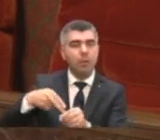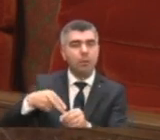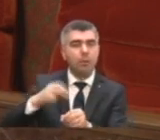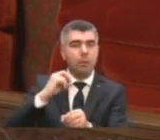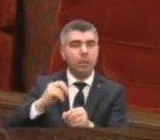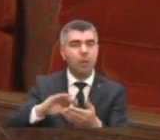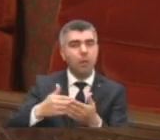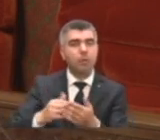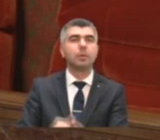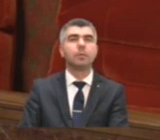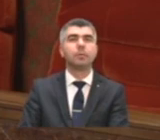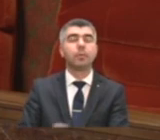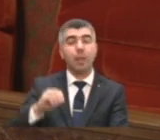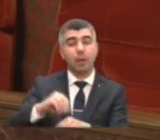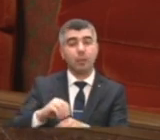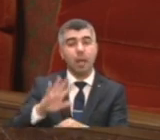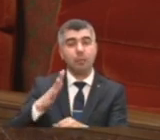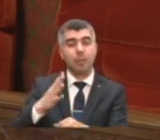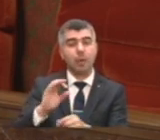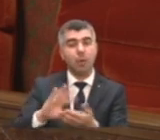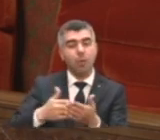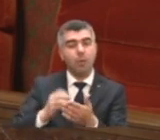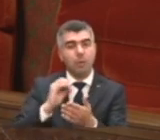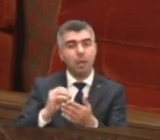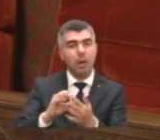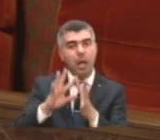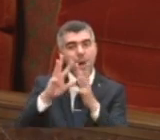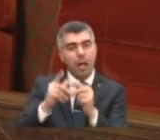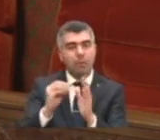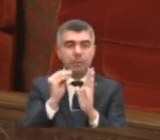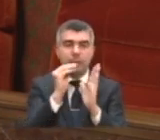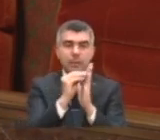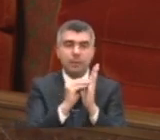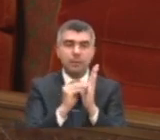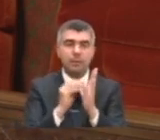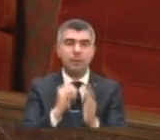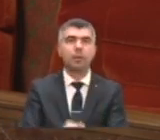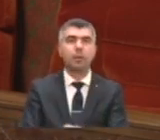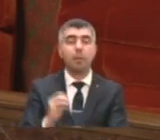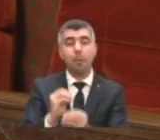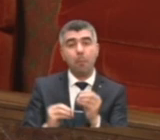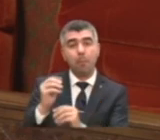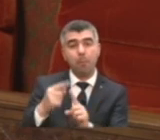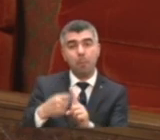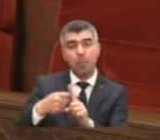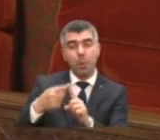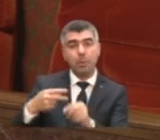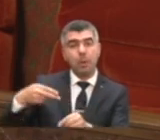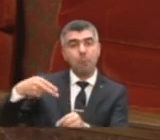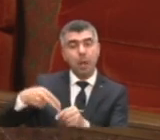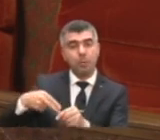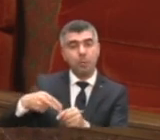النقل، وخامسا العمل على إصلاح بيان الشحن ورقمناته. أما فيما يخص زيادة في ثمن المحروقات فإن الدعم